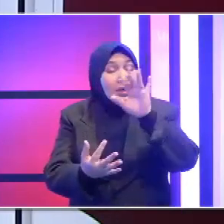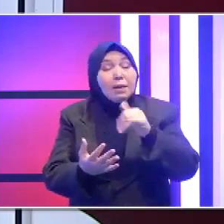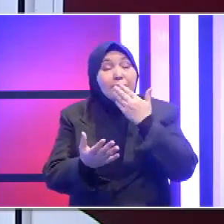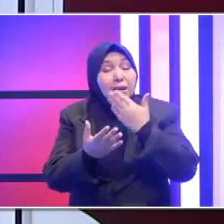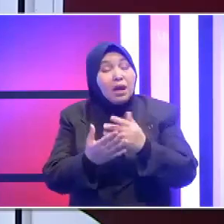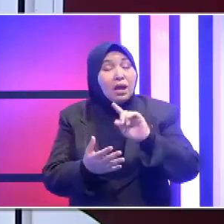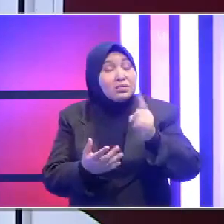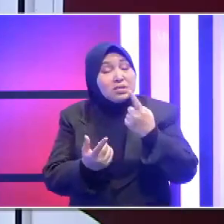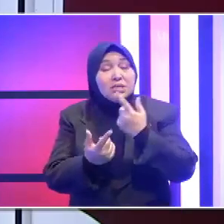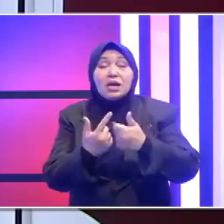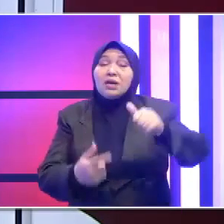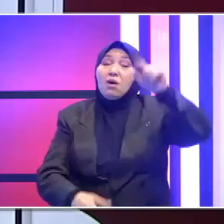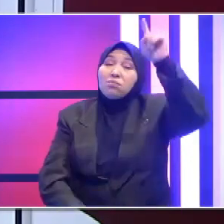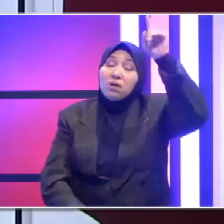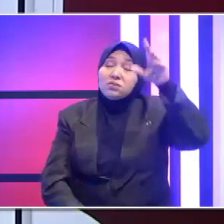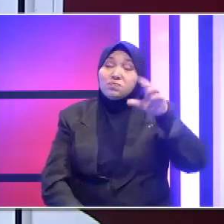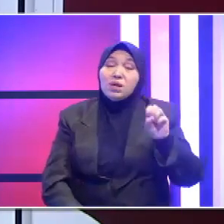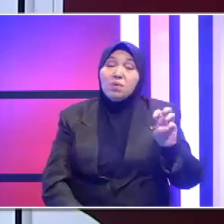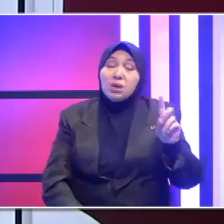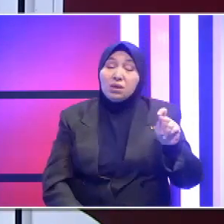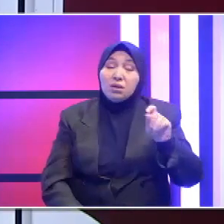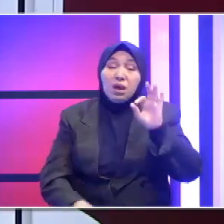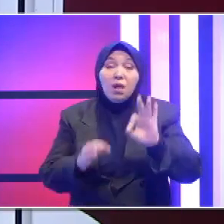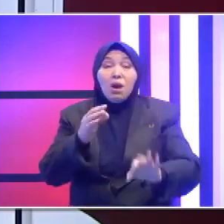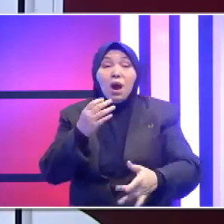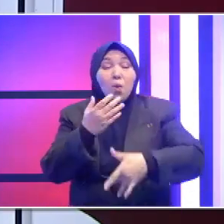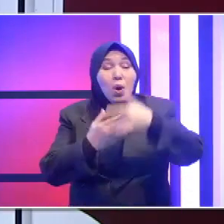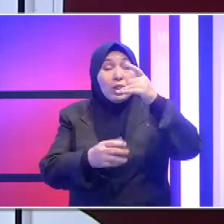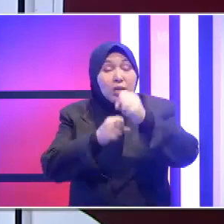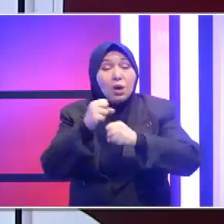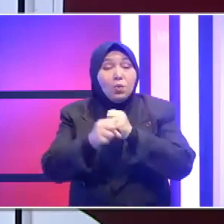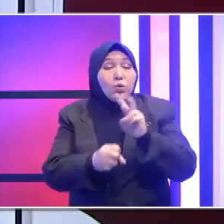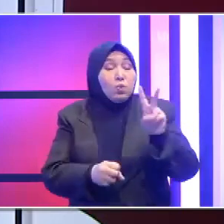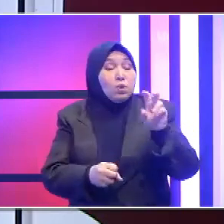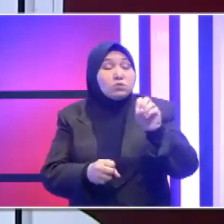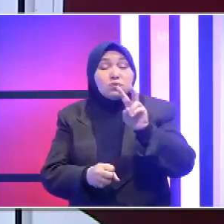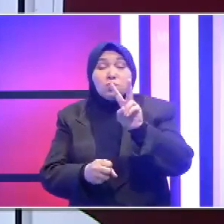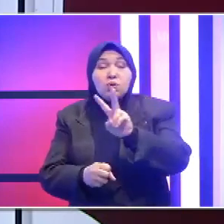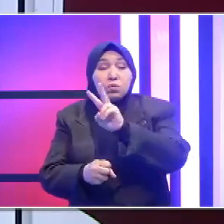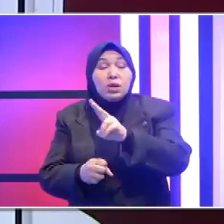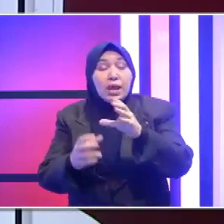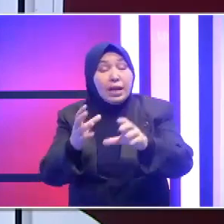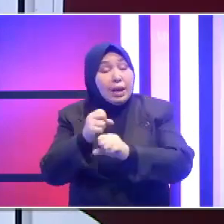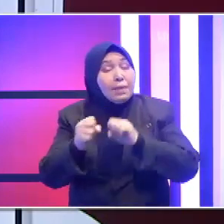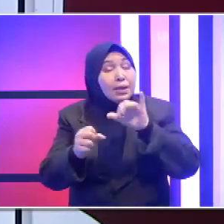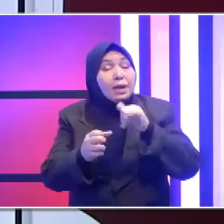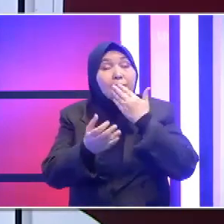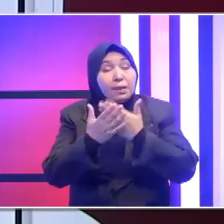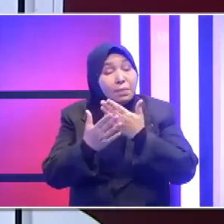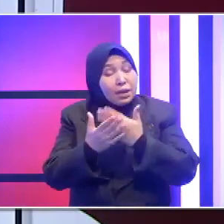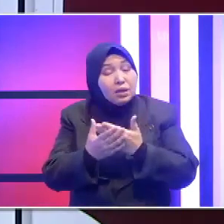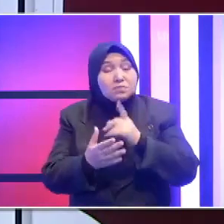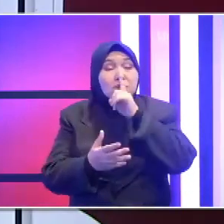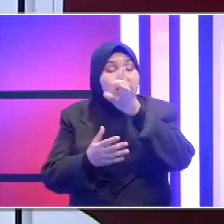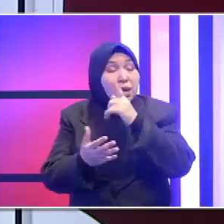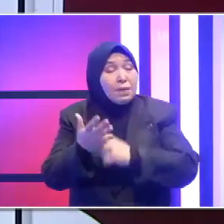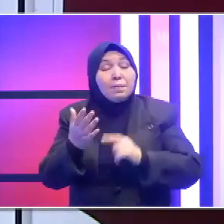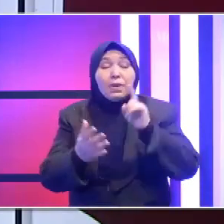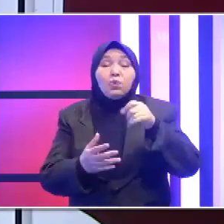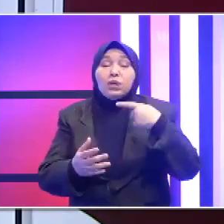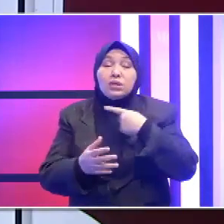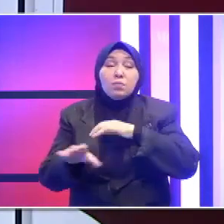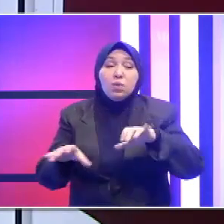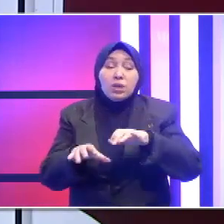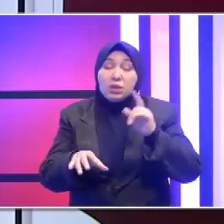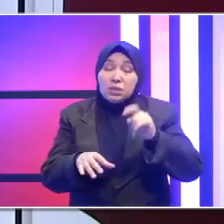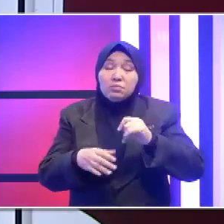hanya daripada Allah Subhanahu ta'ala kalau awal tahun 22 ini kita beragam naga Pak yang baik-baik sebenarnya aku yang perlu kita buatan